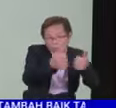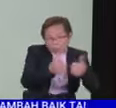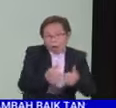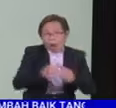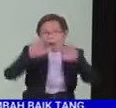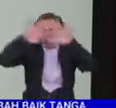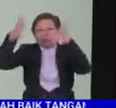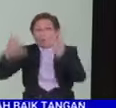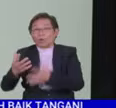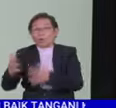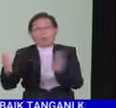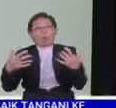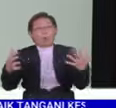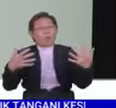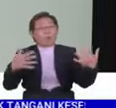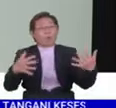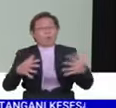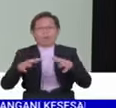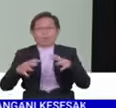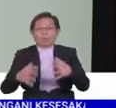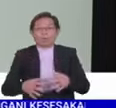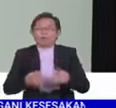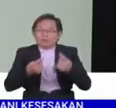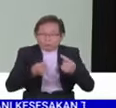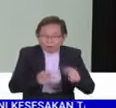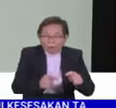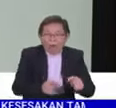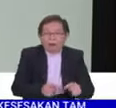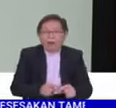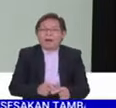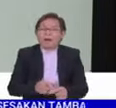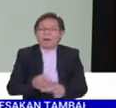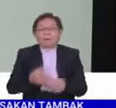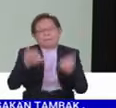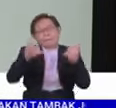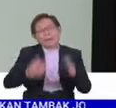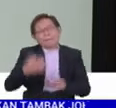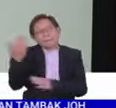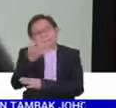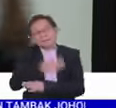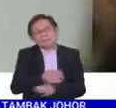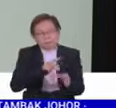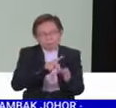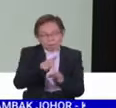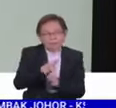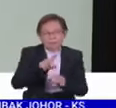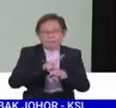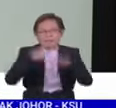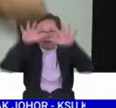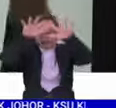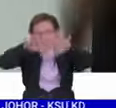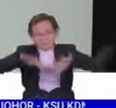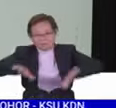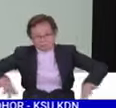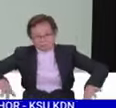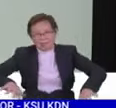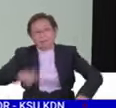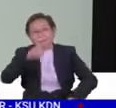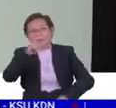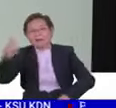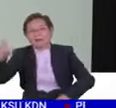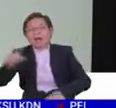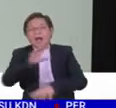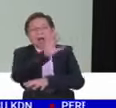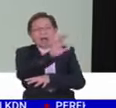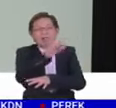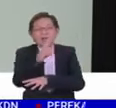edisi global yang mendapat sambutan pelumba, simulator, amatur dan profesional rantau Asia Tenggara. Bekas pelumba